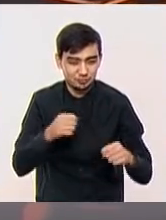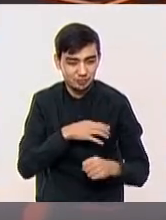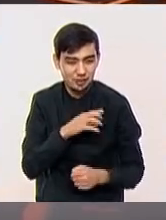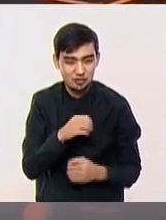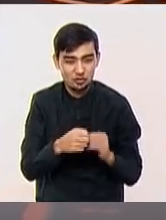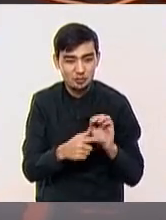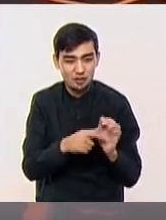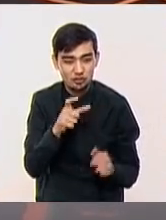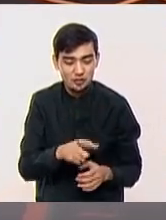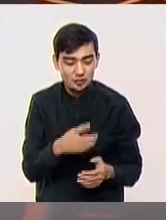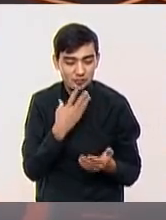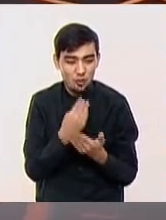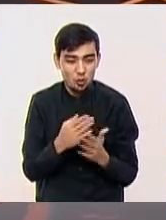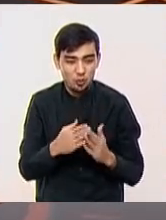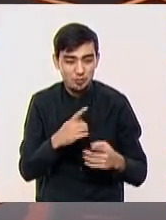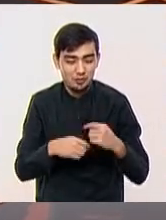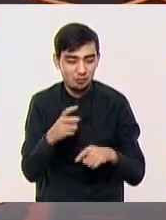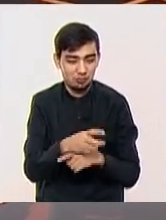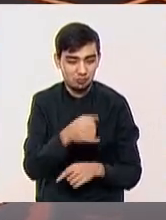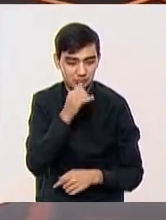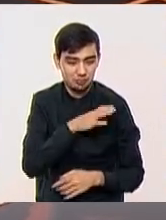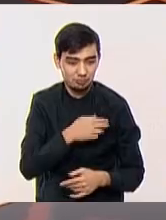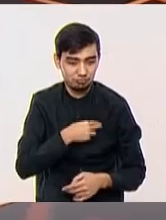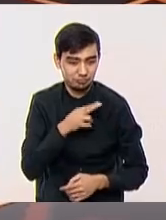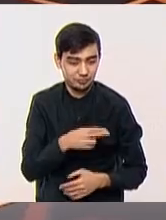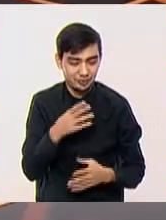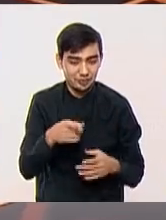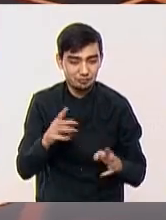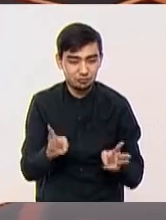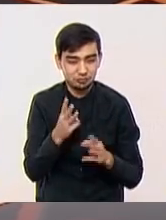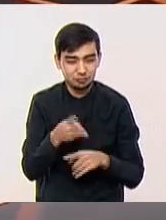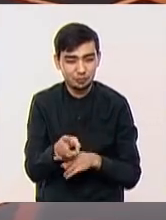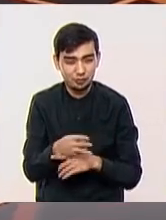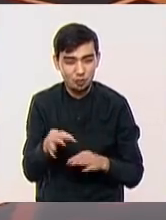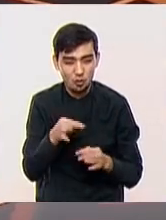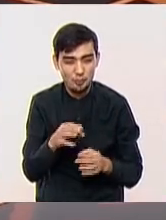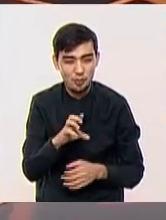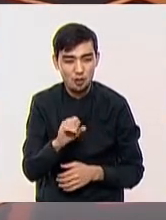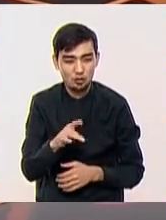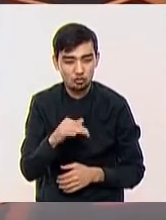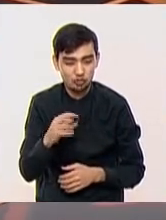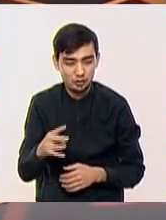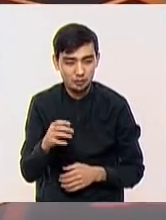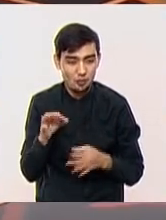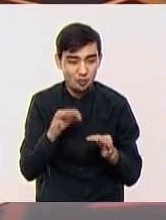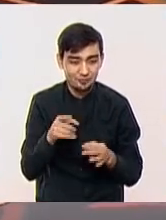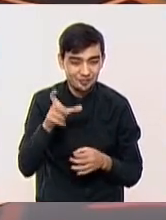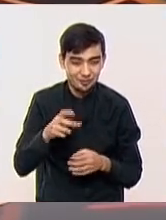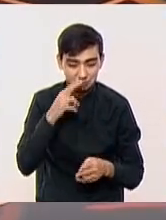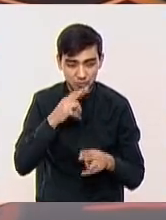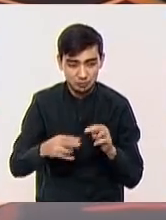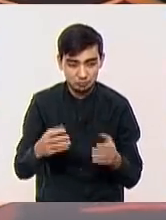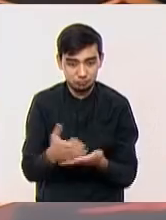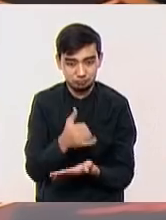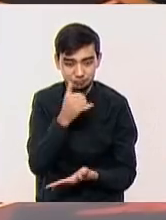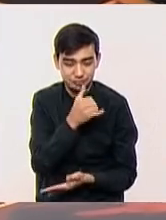азамат үйіне, бала шағасына оралмады. Қайғылы жағдай болған күні өрт сөндіруге кеткен Бауыржан Дәуітбаевтан әлі хабар жоқ. Бүгін